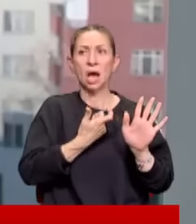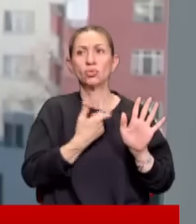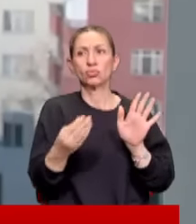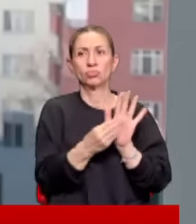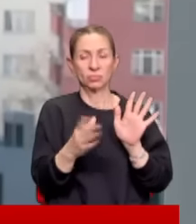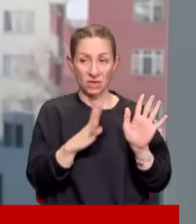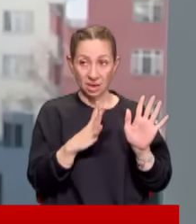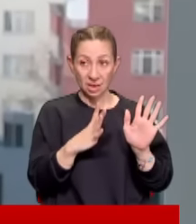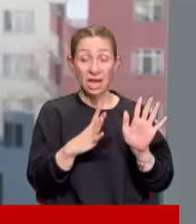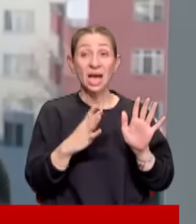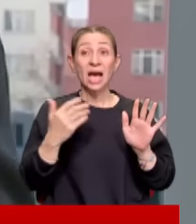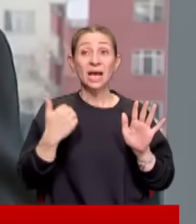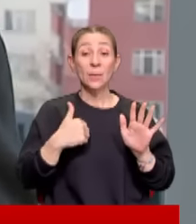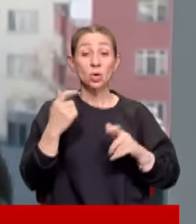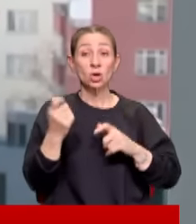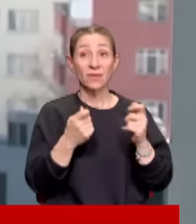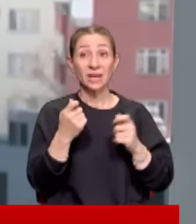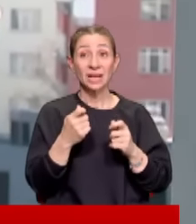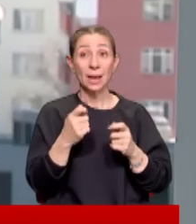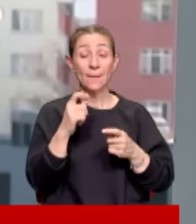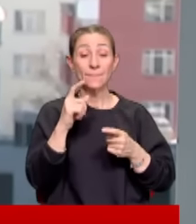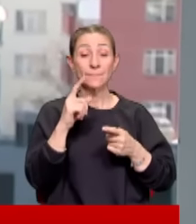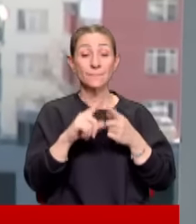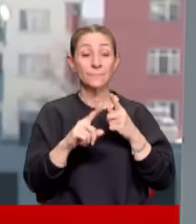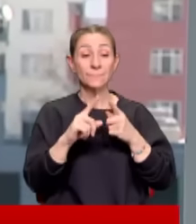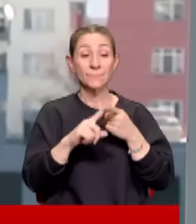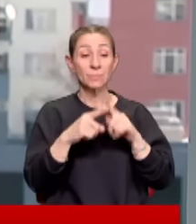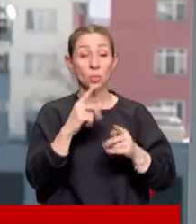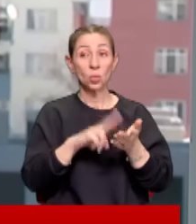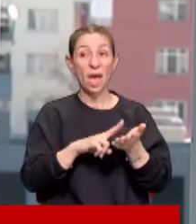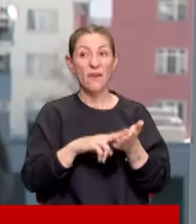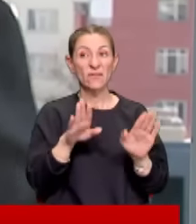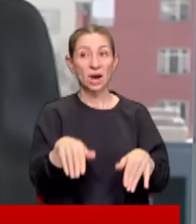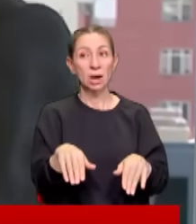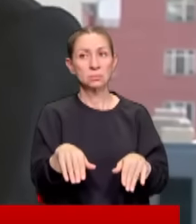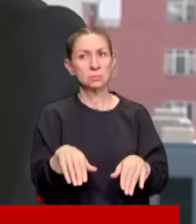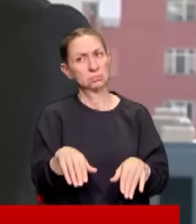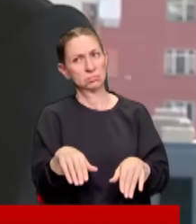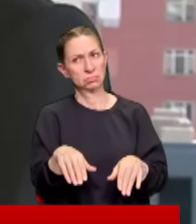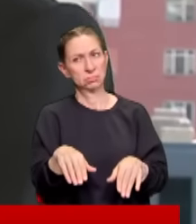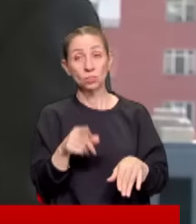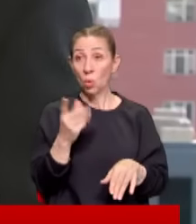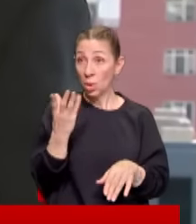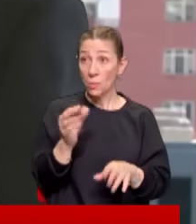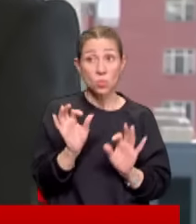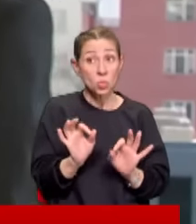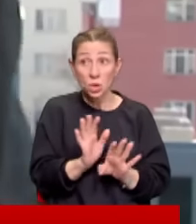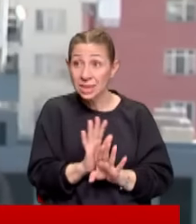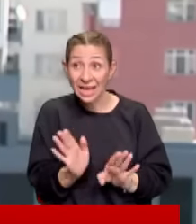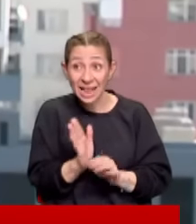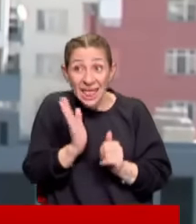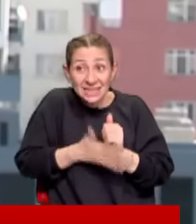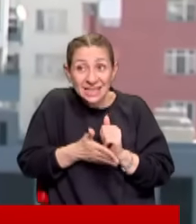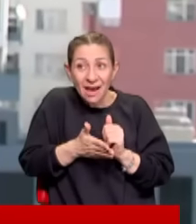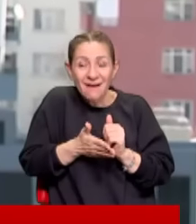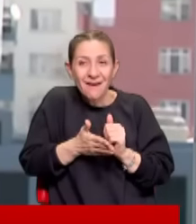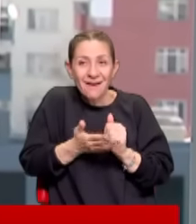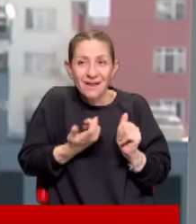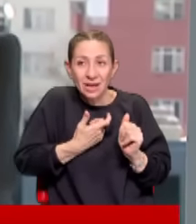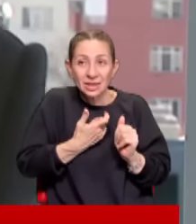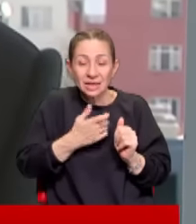maddesi. Kamu görevlileri parti üyesi çıkıyor. İlker Bey. Bu olabilir mi? Bu mümkün değil. Ya şimdi bakın